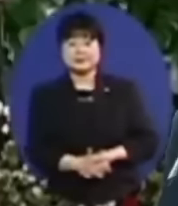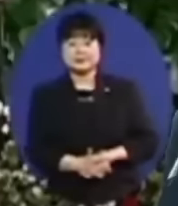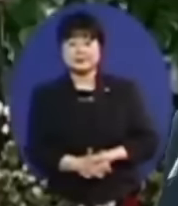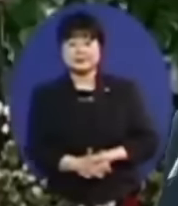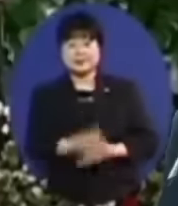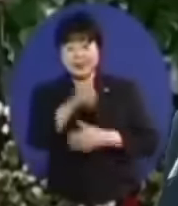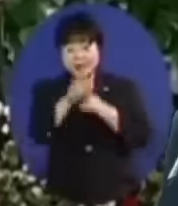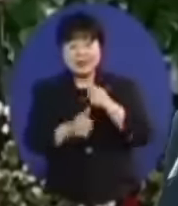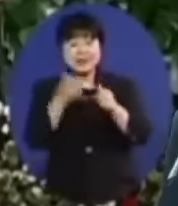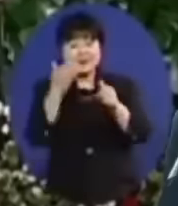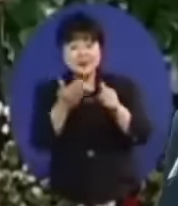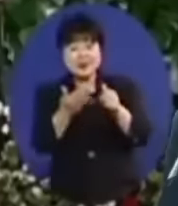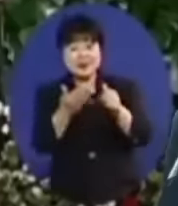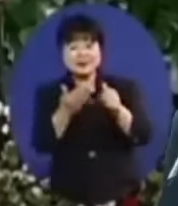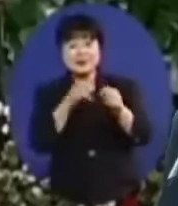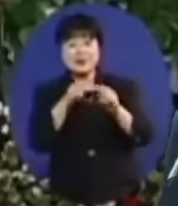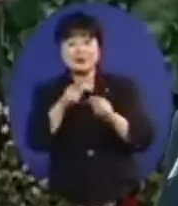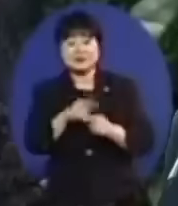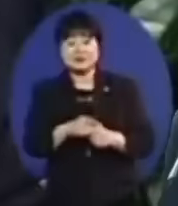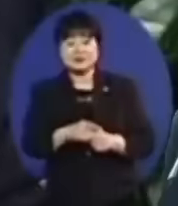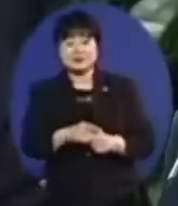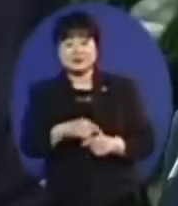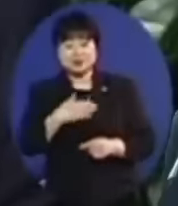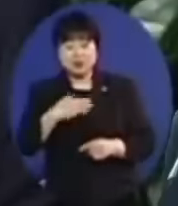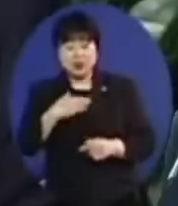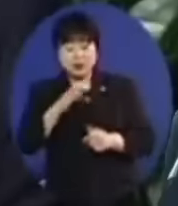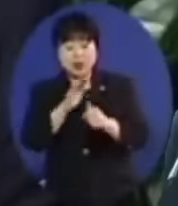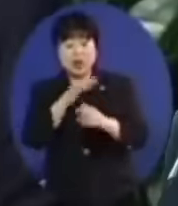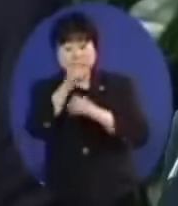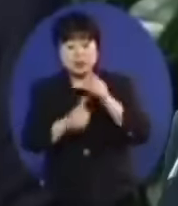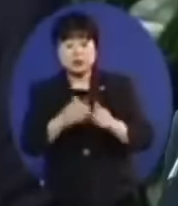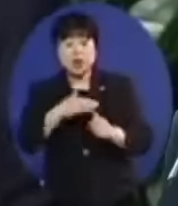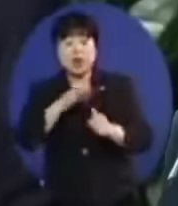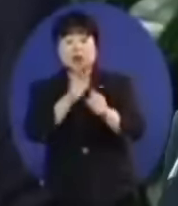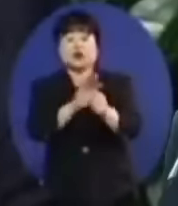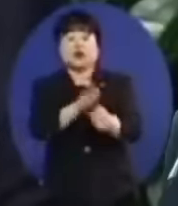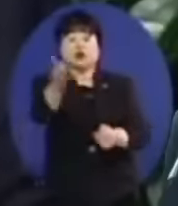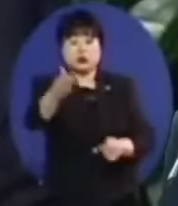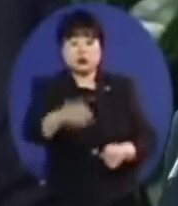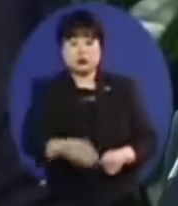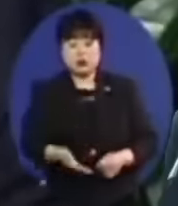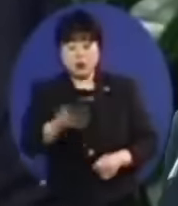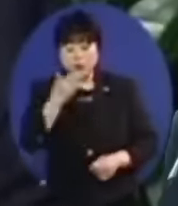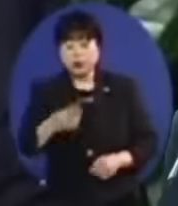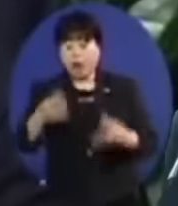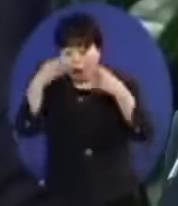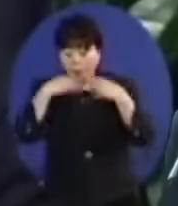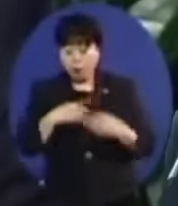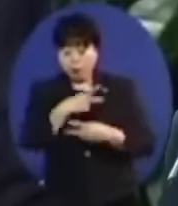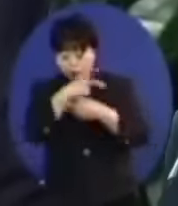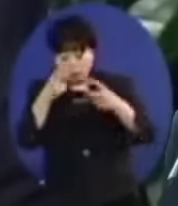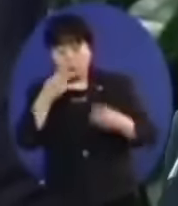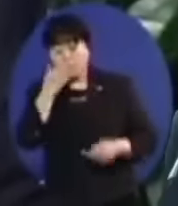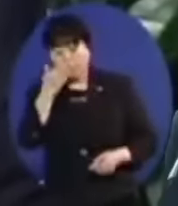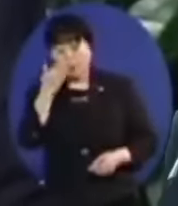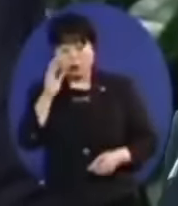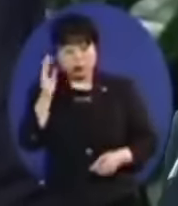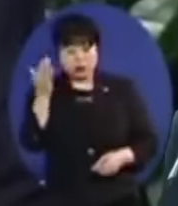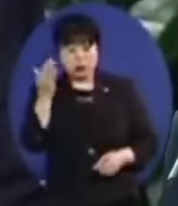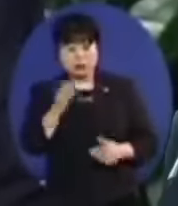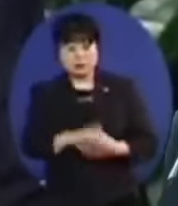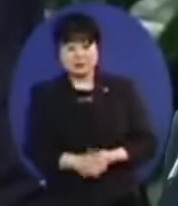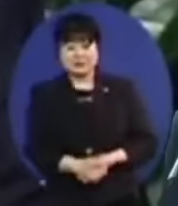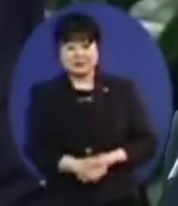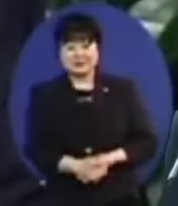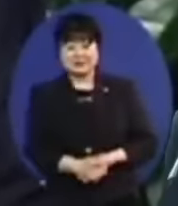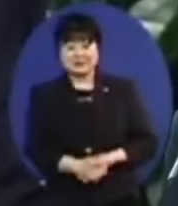그런 하나님의 연결을 내가 안 해준 건 뭐냐? 내가 밥을 못 먹냐? 잠을 안 자냐?